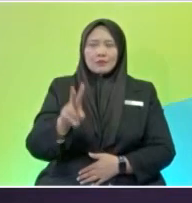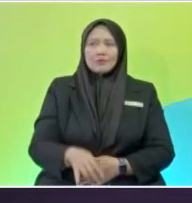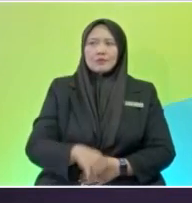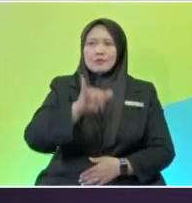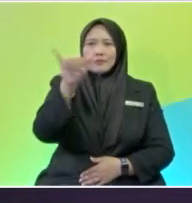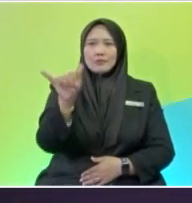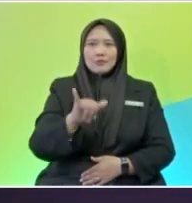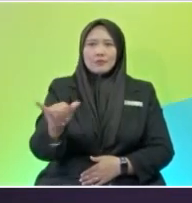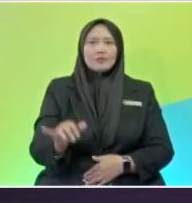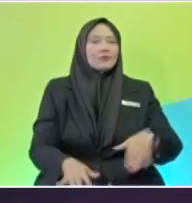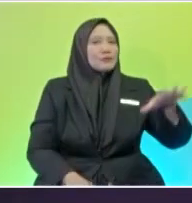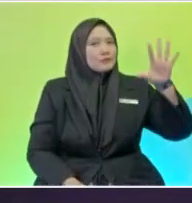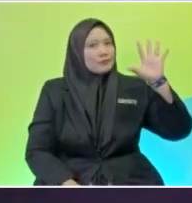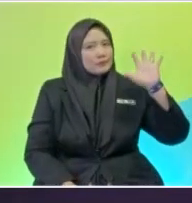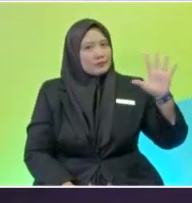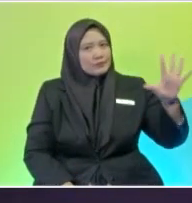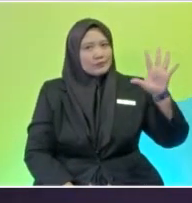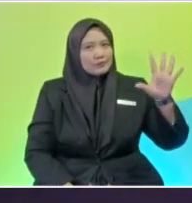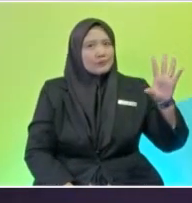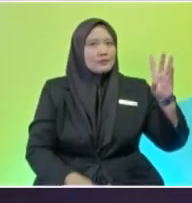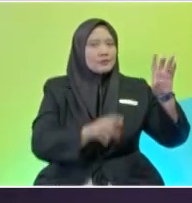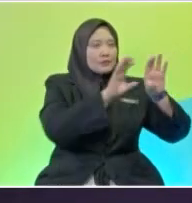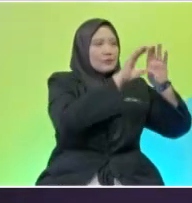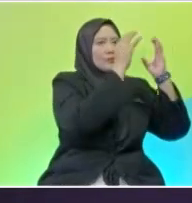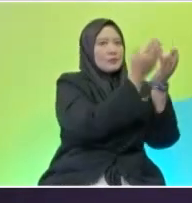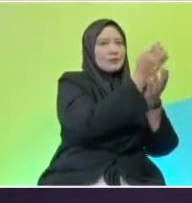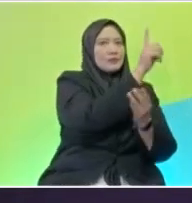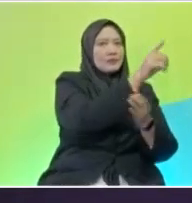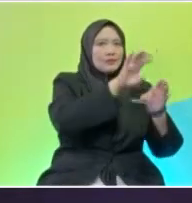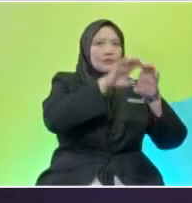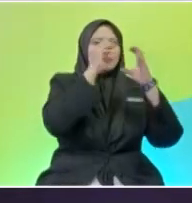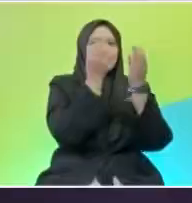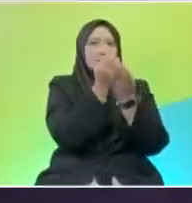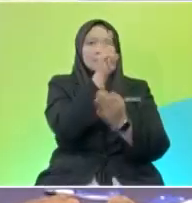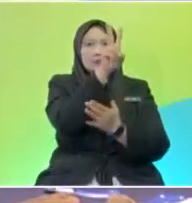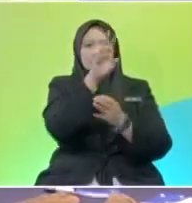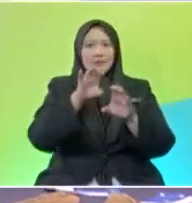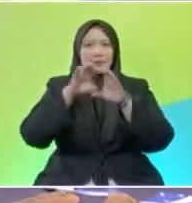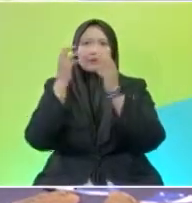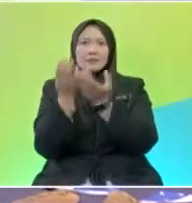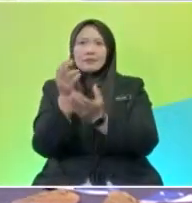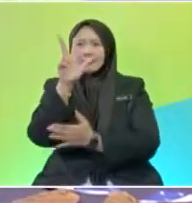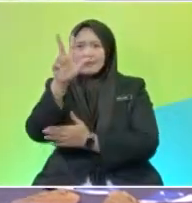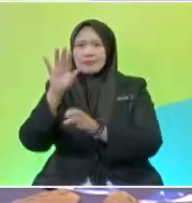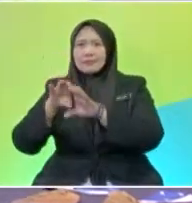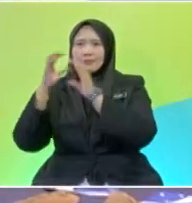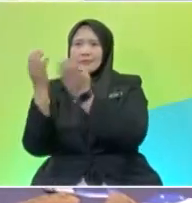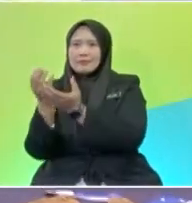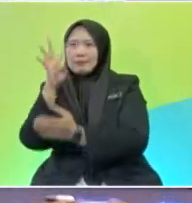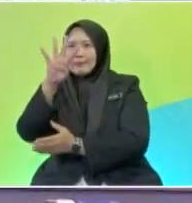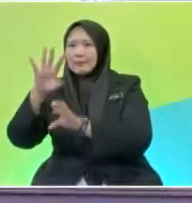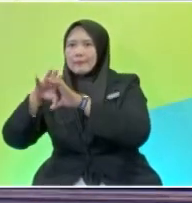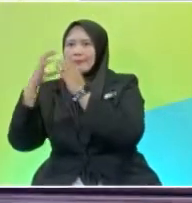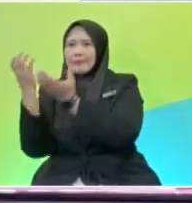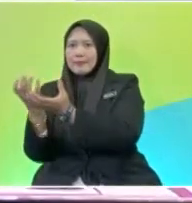dikasih itu untuk adik-adik kita nampak Aduh Okelah saya akan tulis kayak gini jawabannya lima